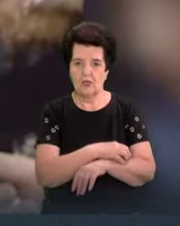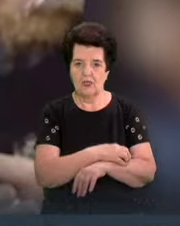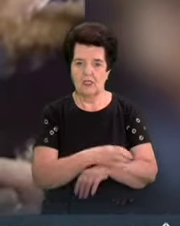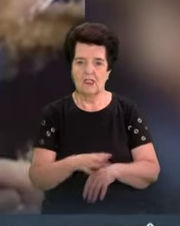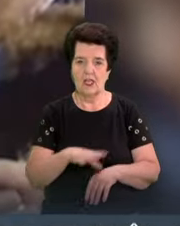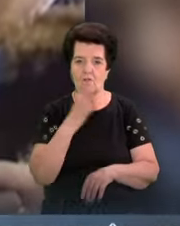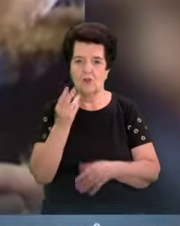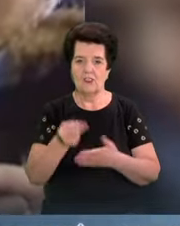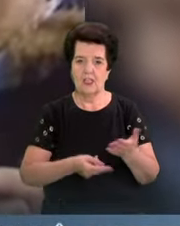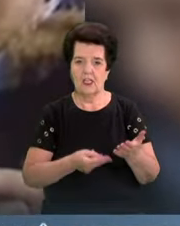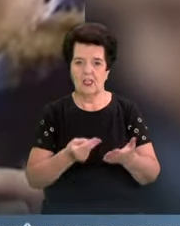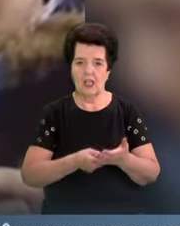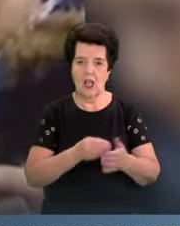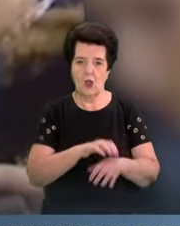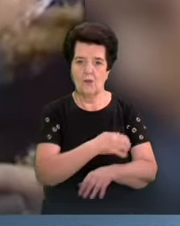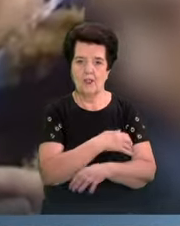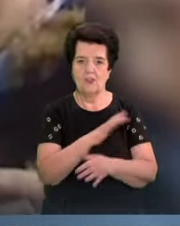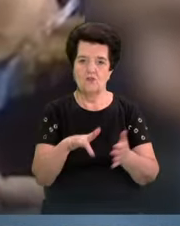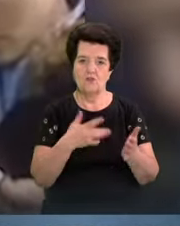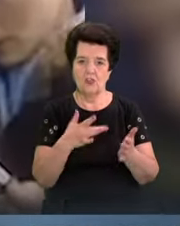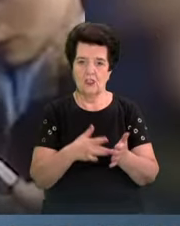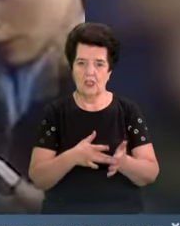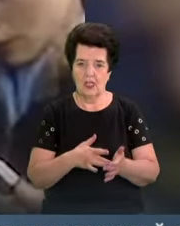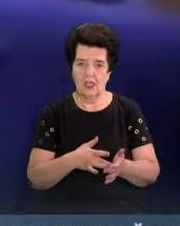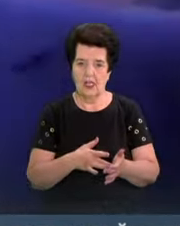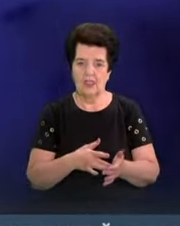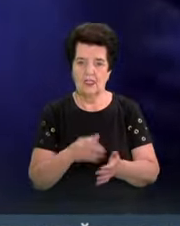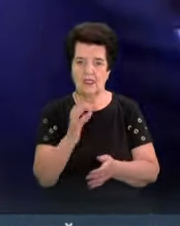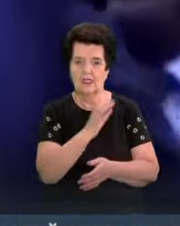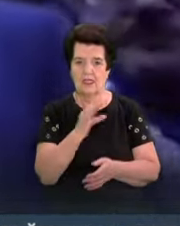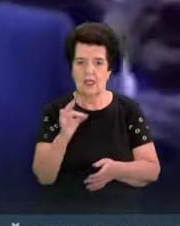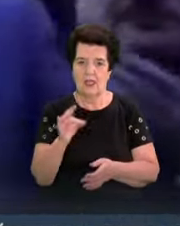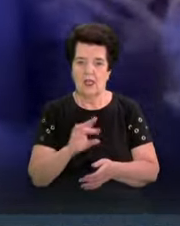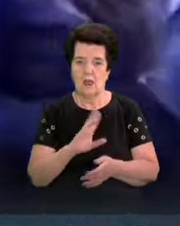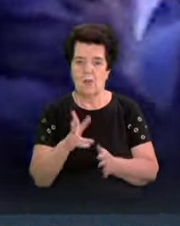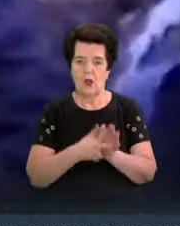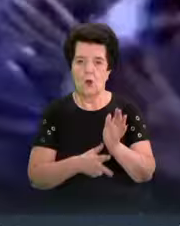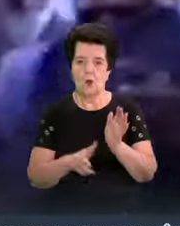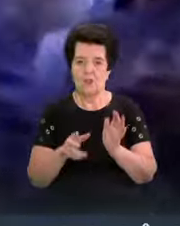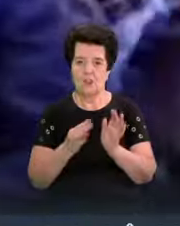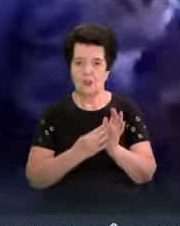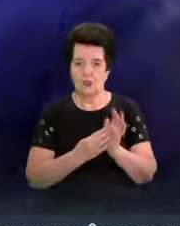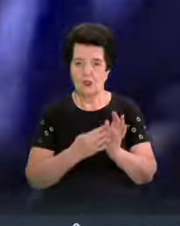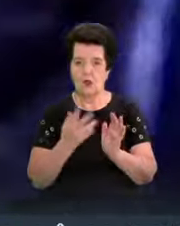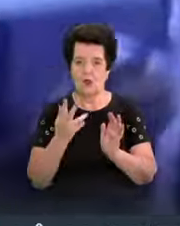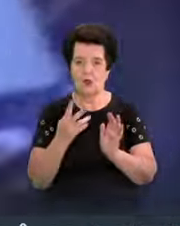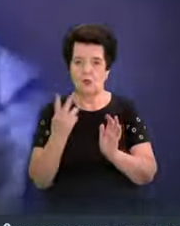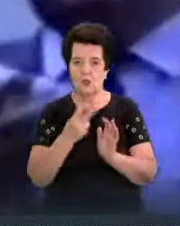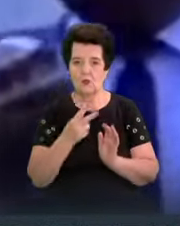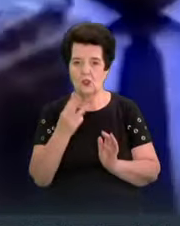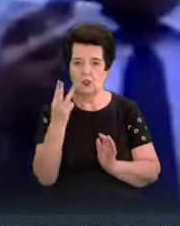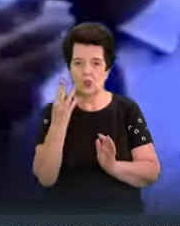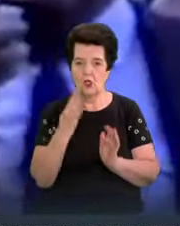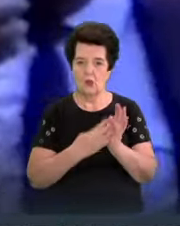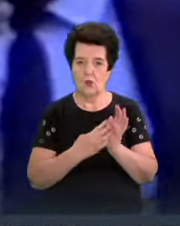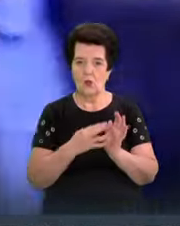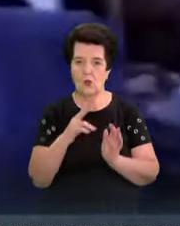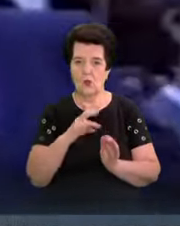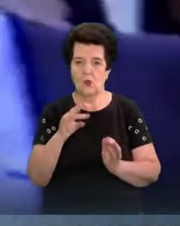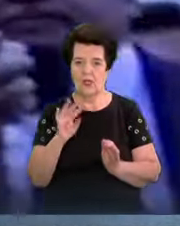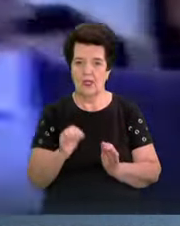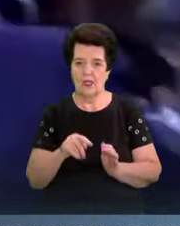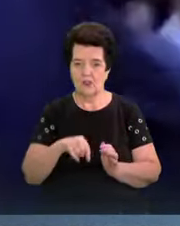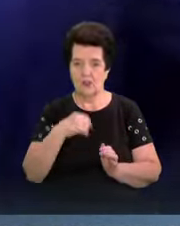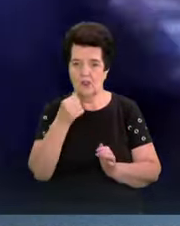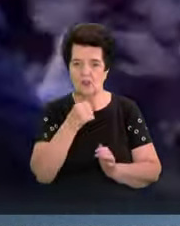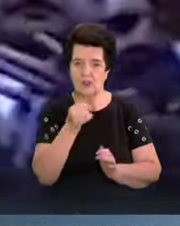fost secretar al Comitetului Central din RSSM până în 1989. Pe 29 iulie în același an, Mircea